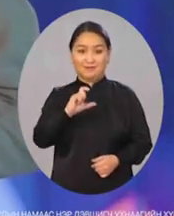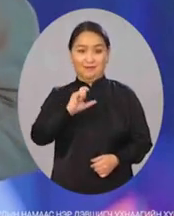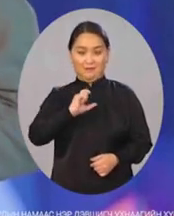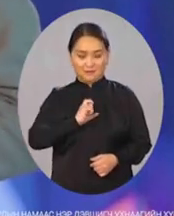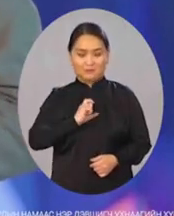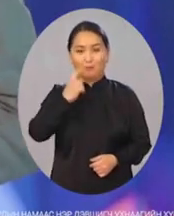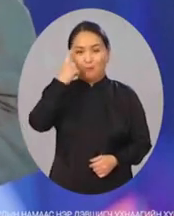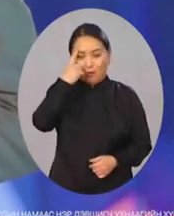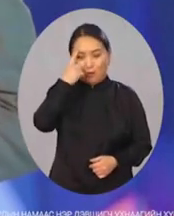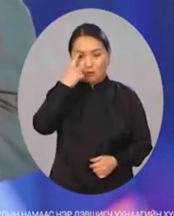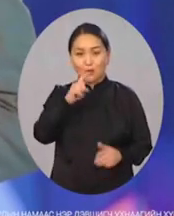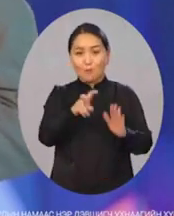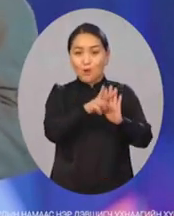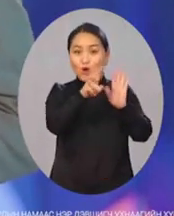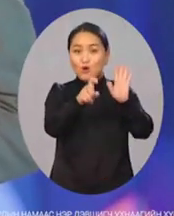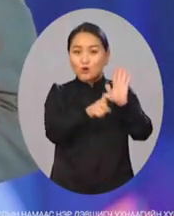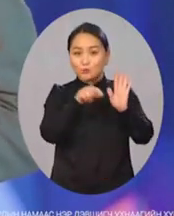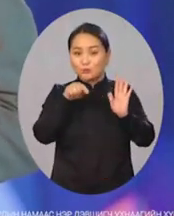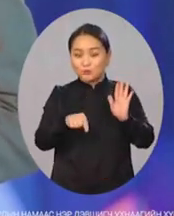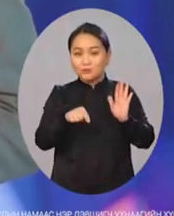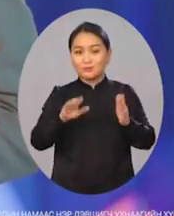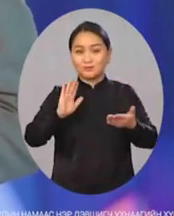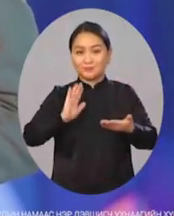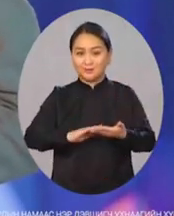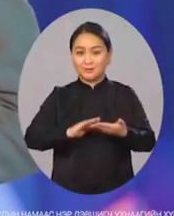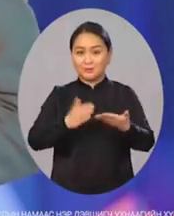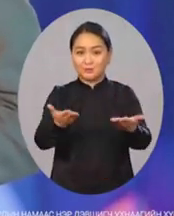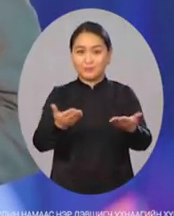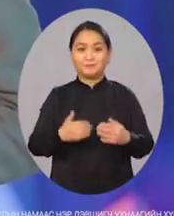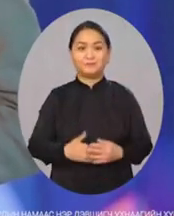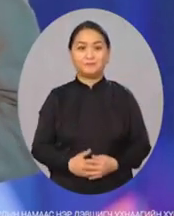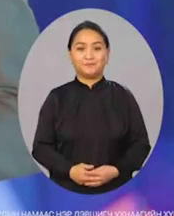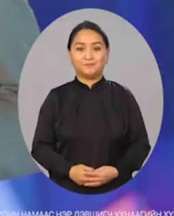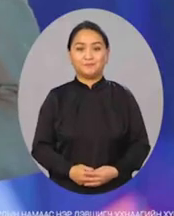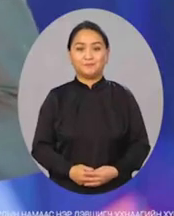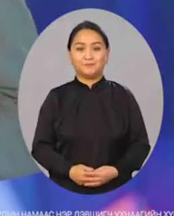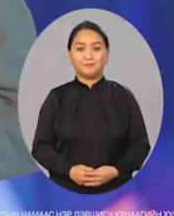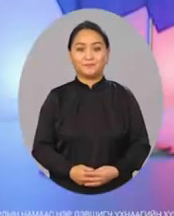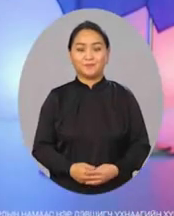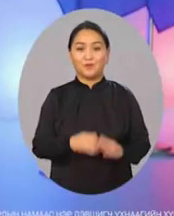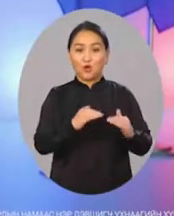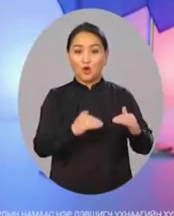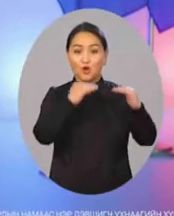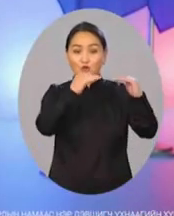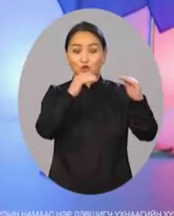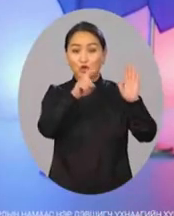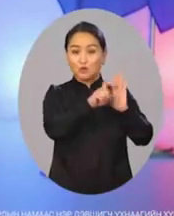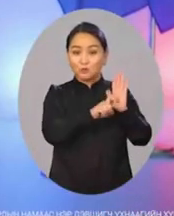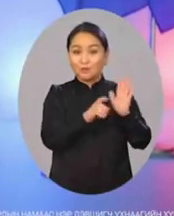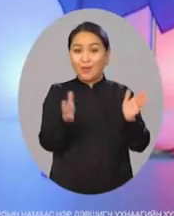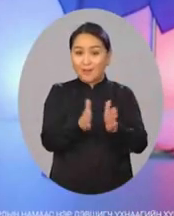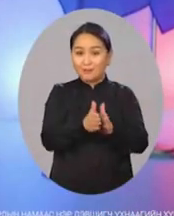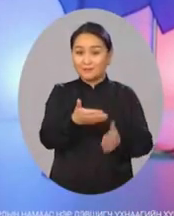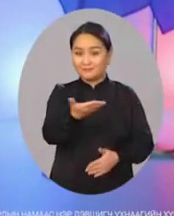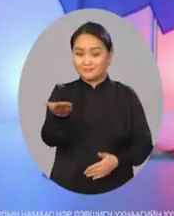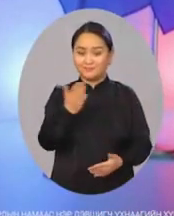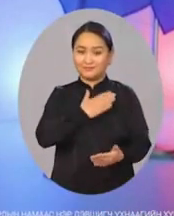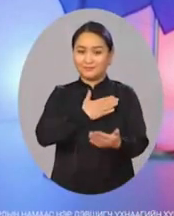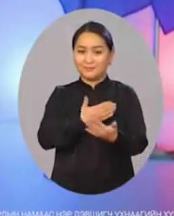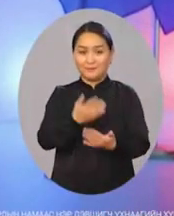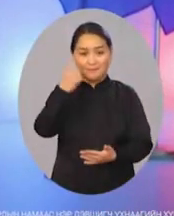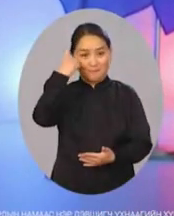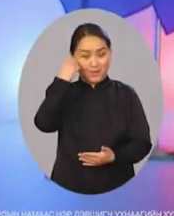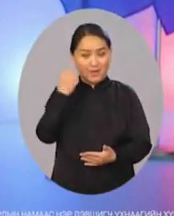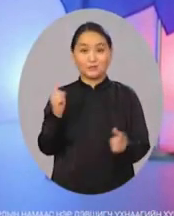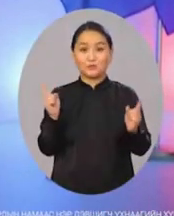баялагтай эзэн Монгол мөрийн хөтөлбөрийн нэгэн хэсгээс өнөөдрийн дугаараар үзэгч та бүхэндээ танилцууллаа. Хөгжлийн хөтөлбөртэй хамт ялсан үзэгч та